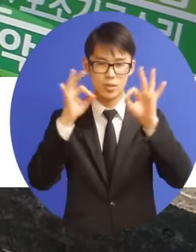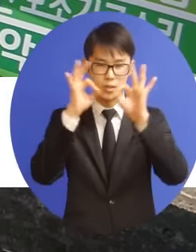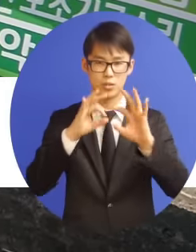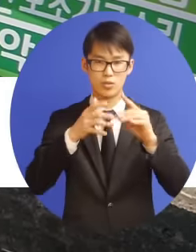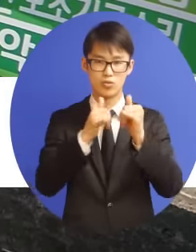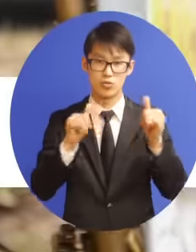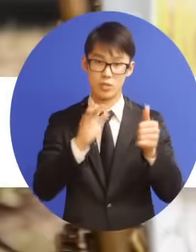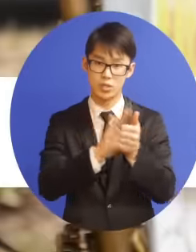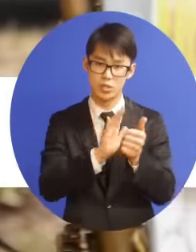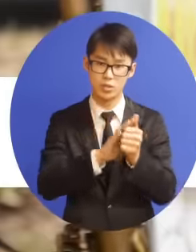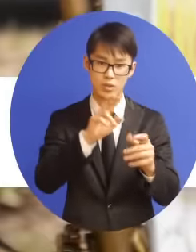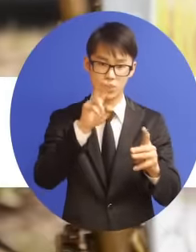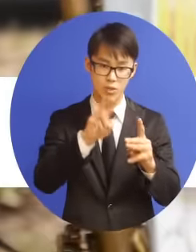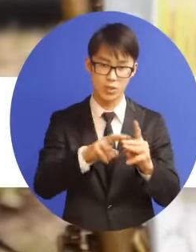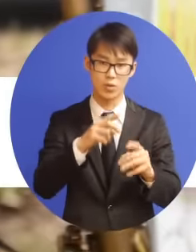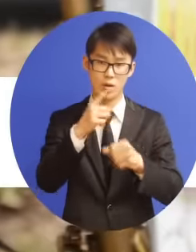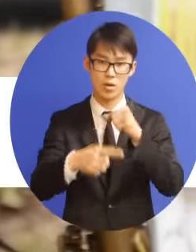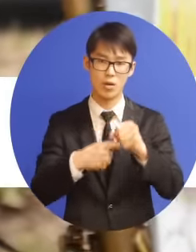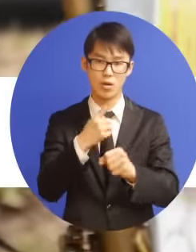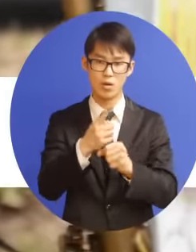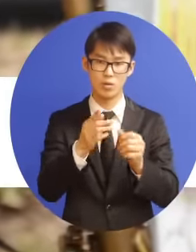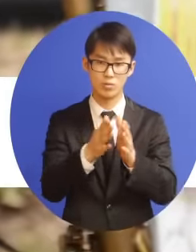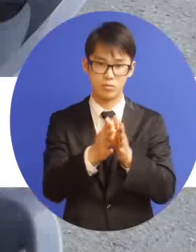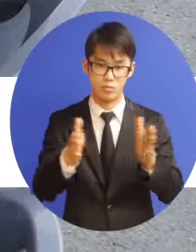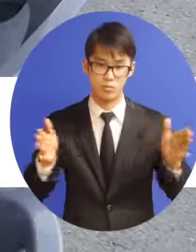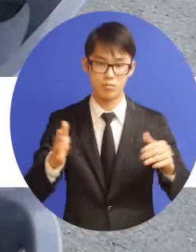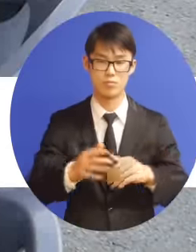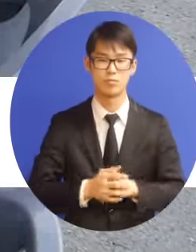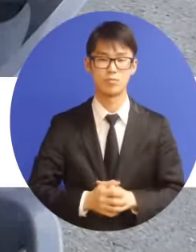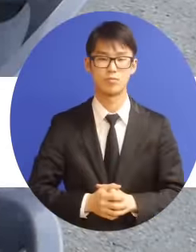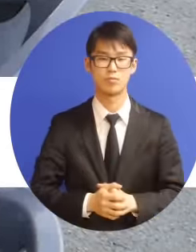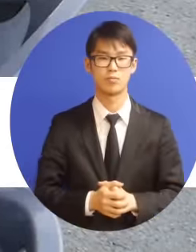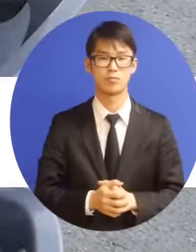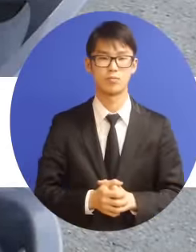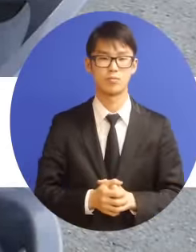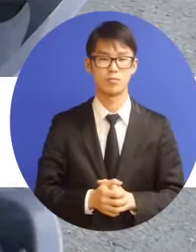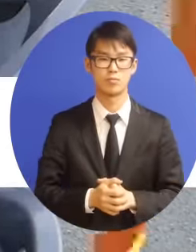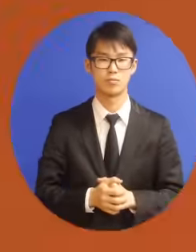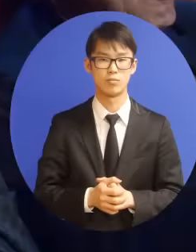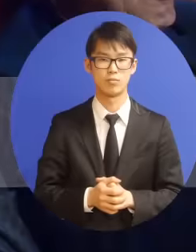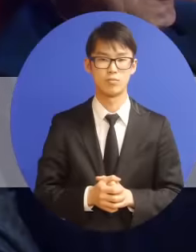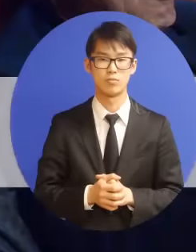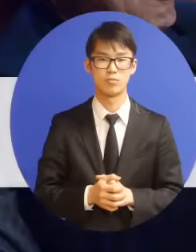찾아가는 주민지원서비스센터가 1년간의 대장정에 돌입했습니다.